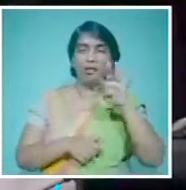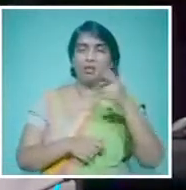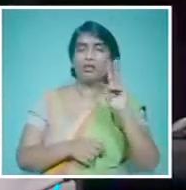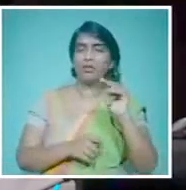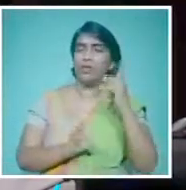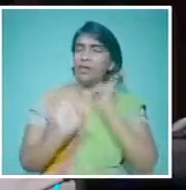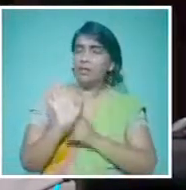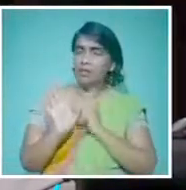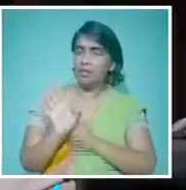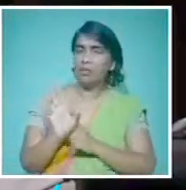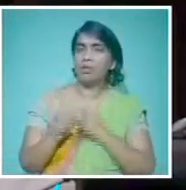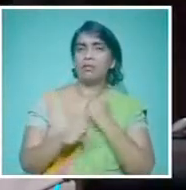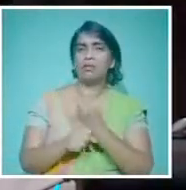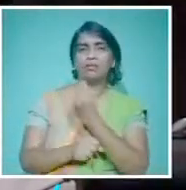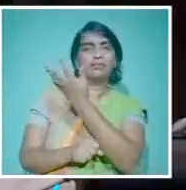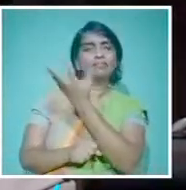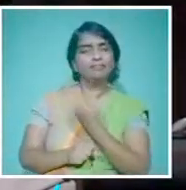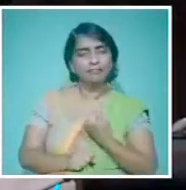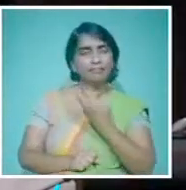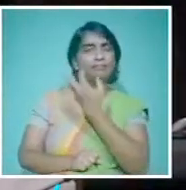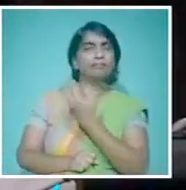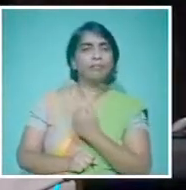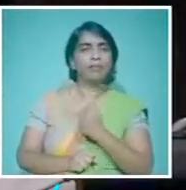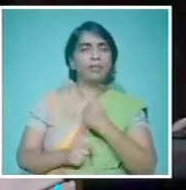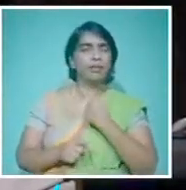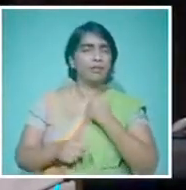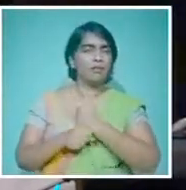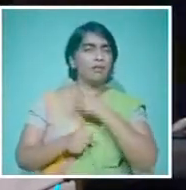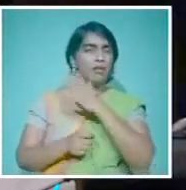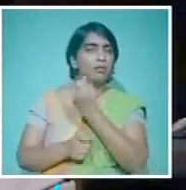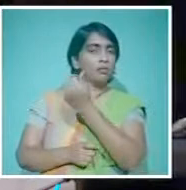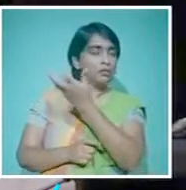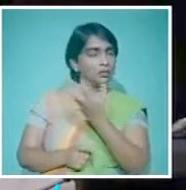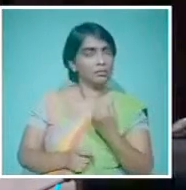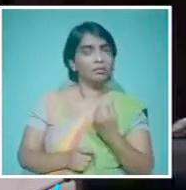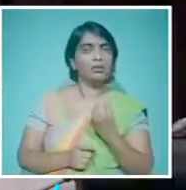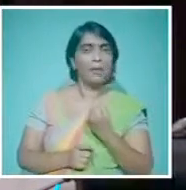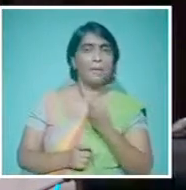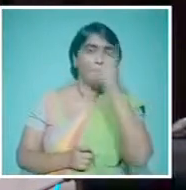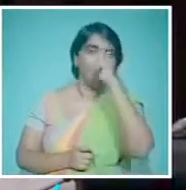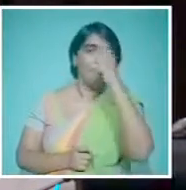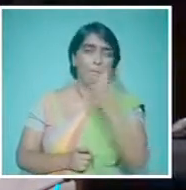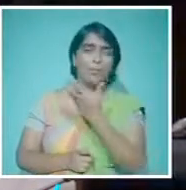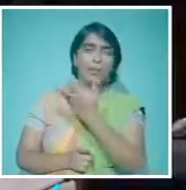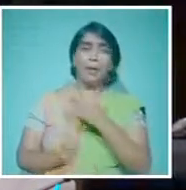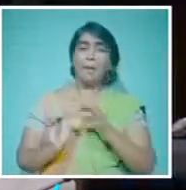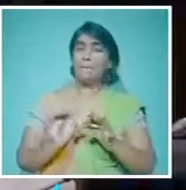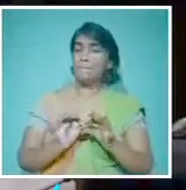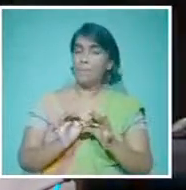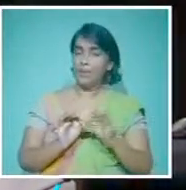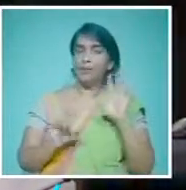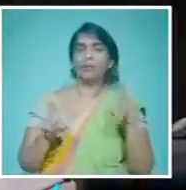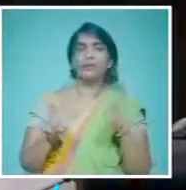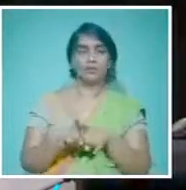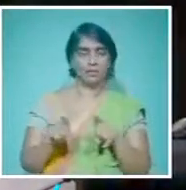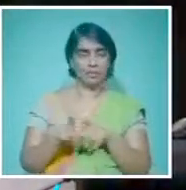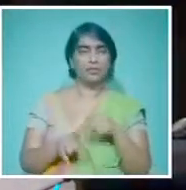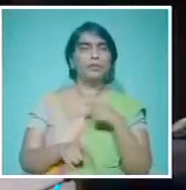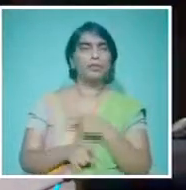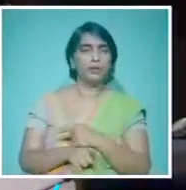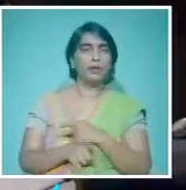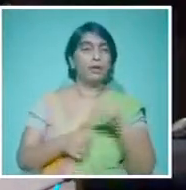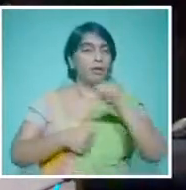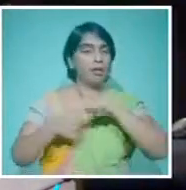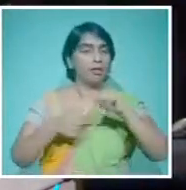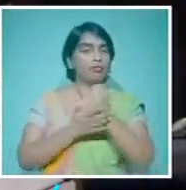bandar gara gawat ya andori. Bandar gara gawat ya leh tering politik ini lagi anone. Billion agan anawak. Me